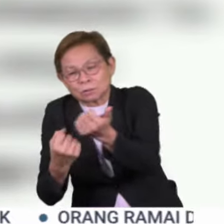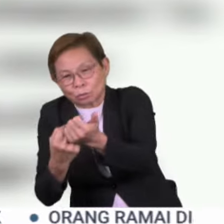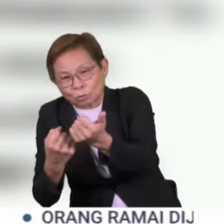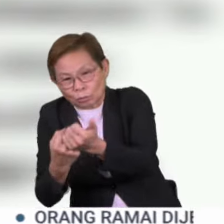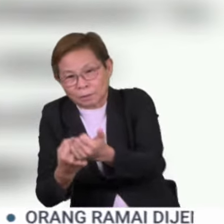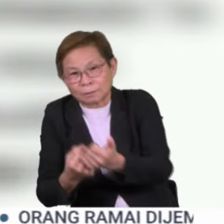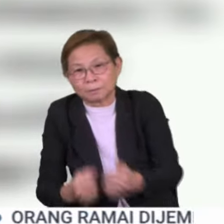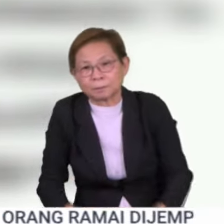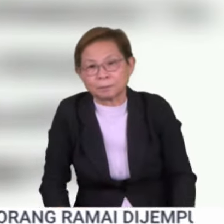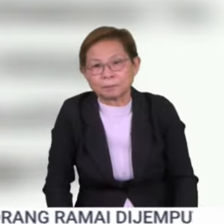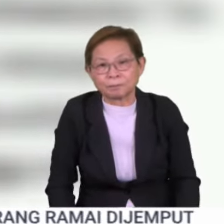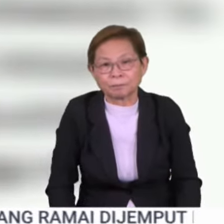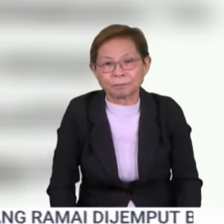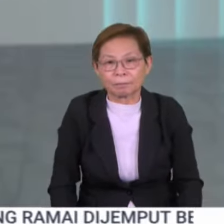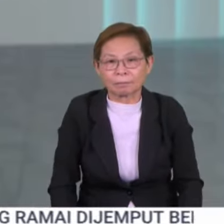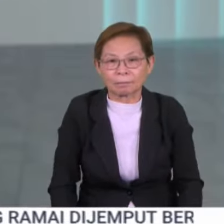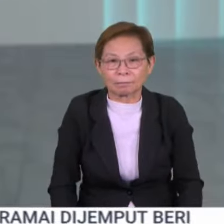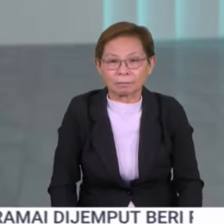kan